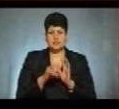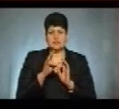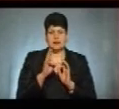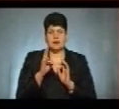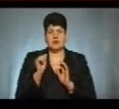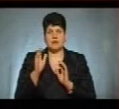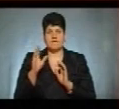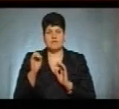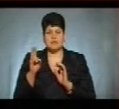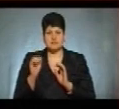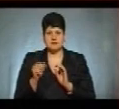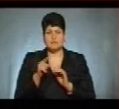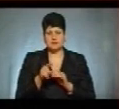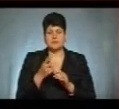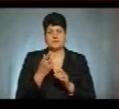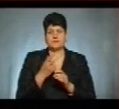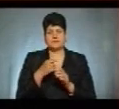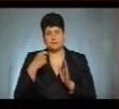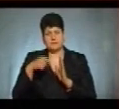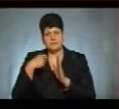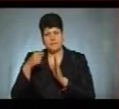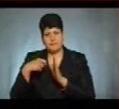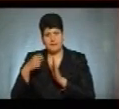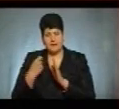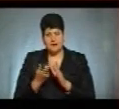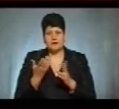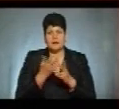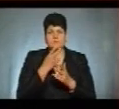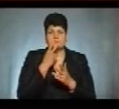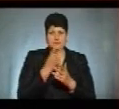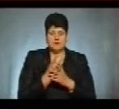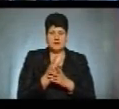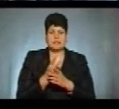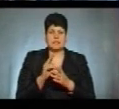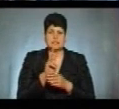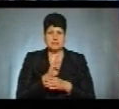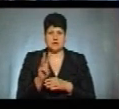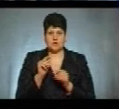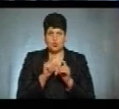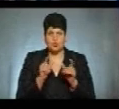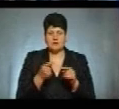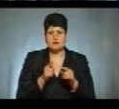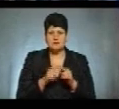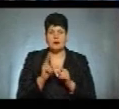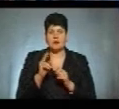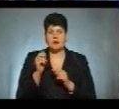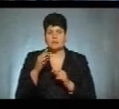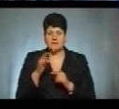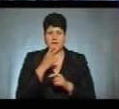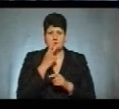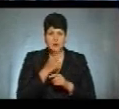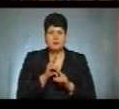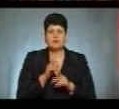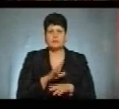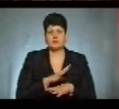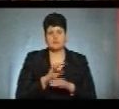Кавецька. Вона фіксувала захід на відео, яке оприлюднять на сайті школи. На цих кадрах ви бачите, як